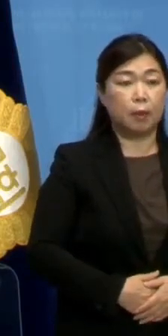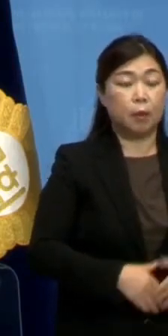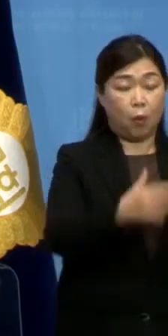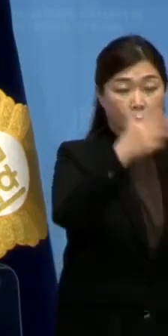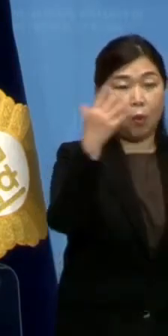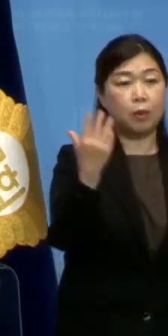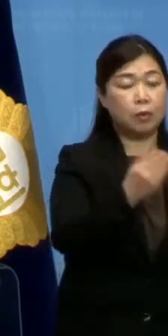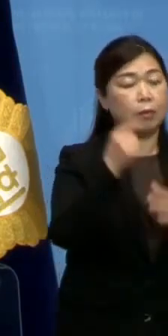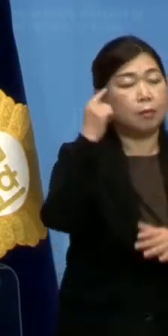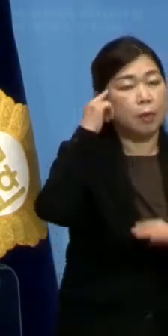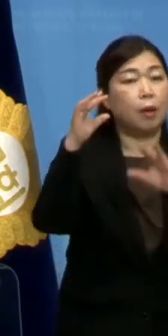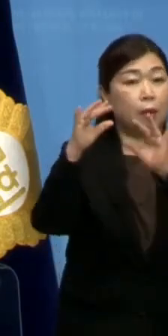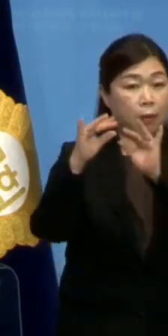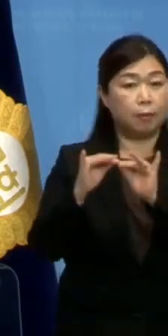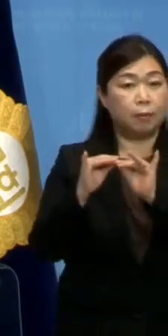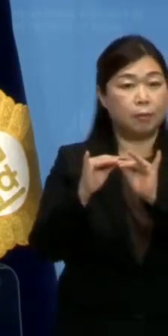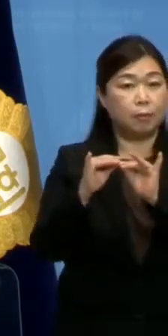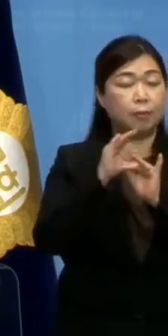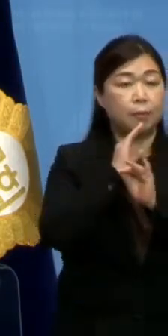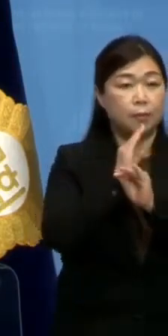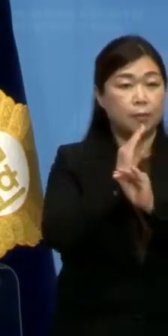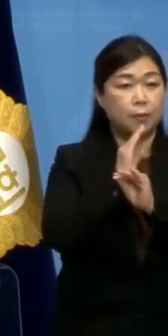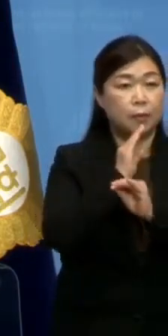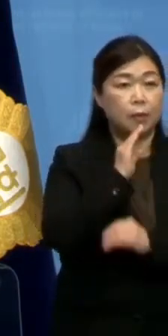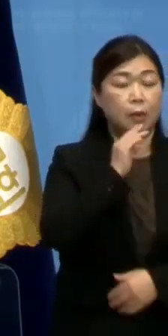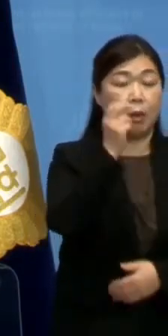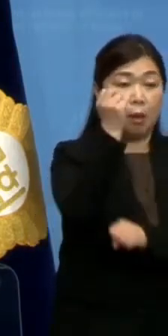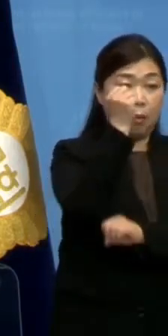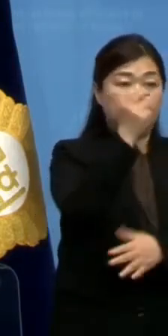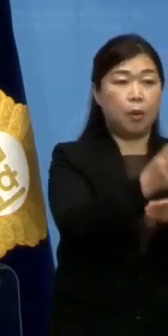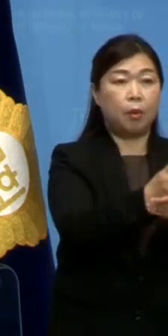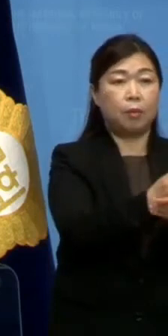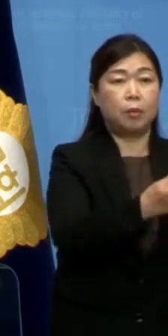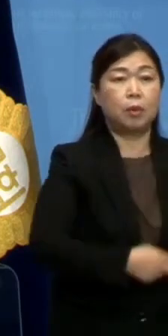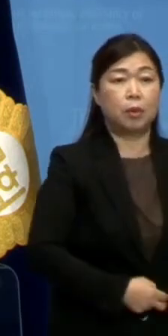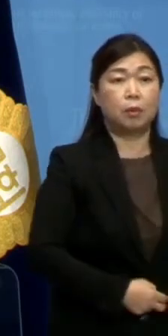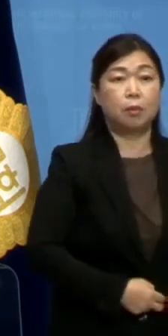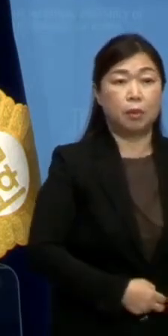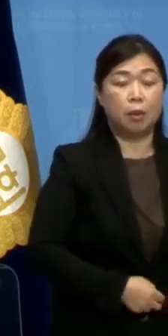전적으로 공감합니다. 헌법 제23조는